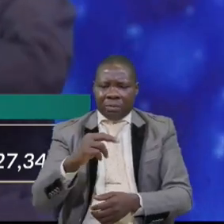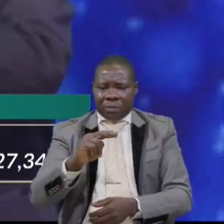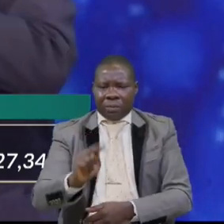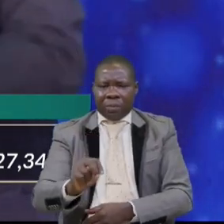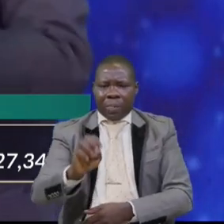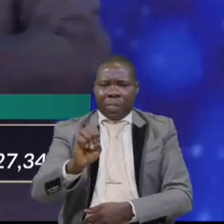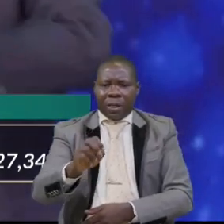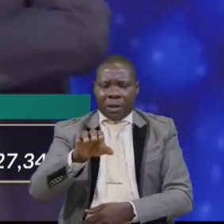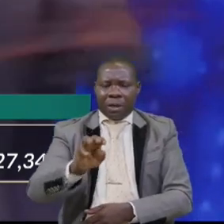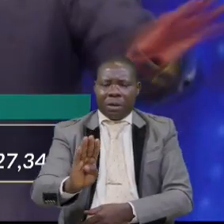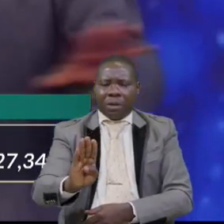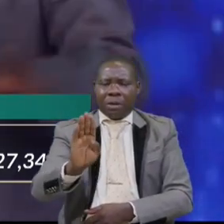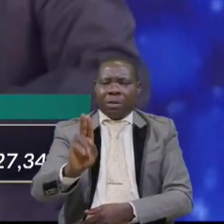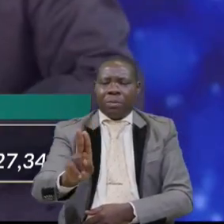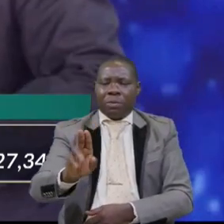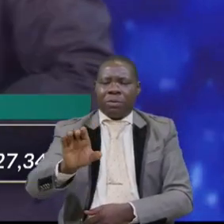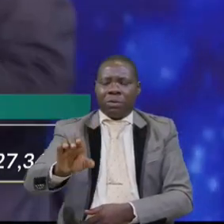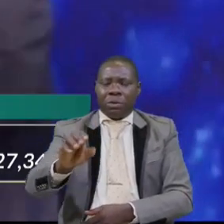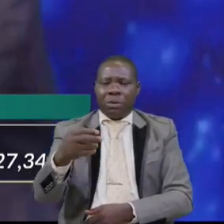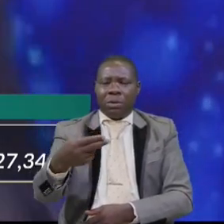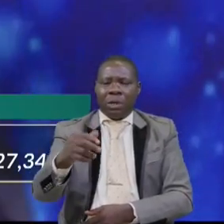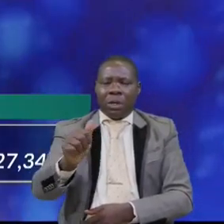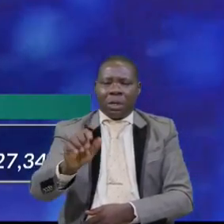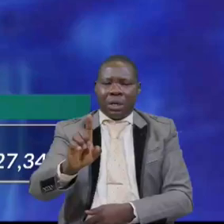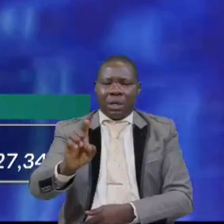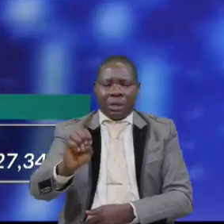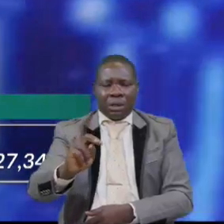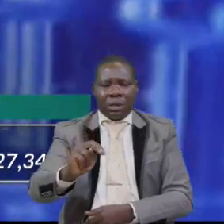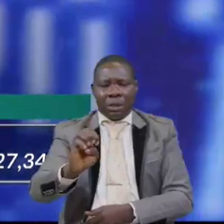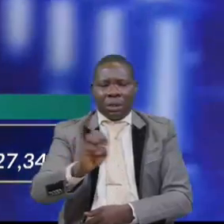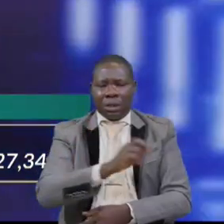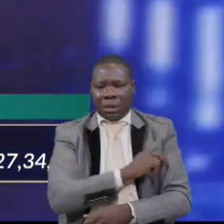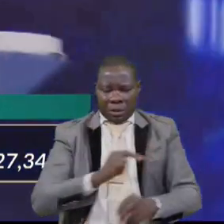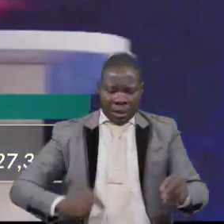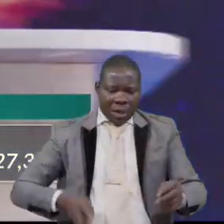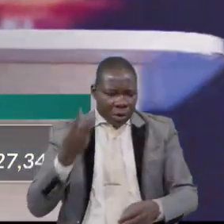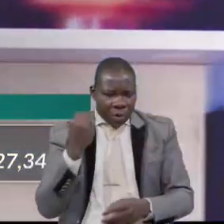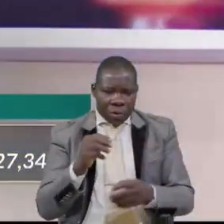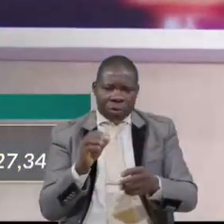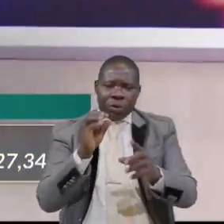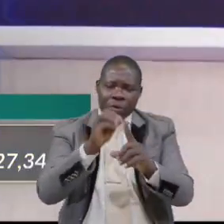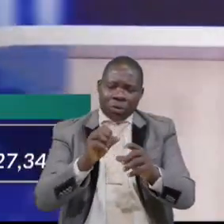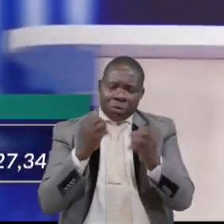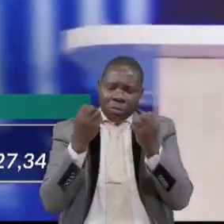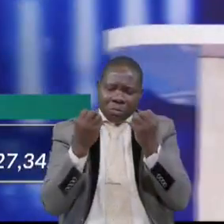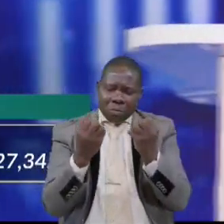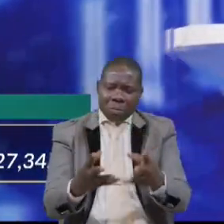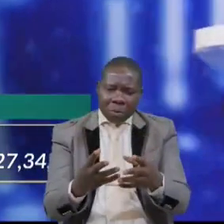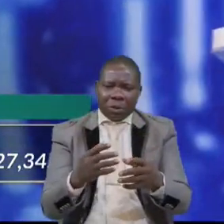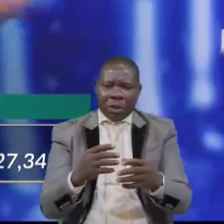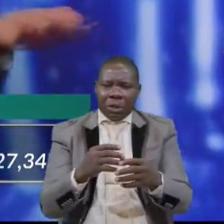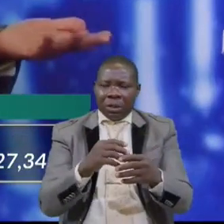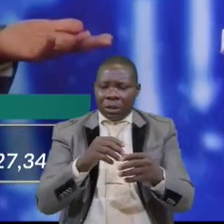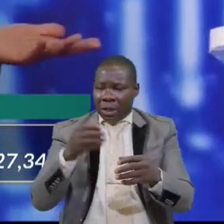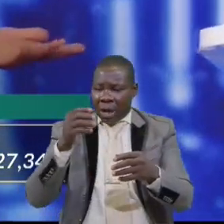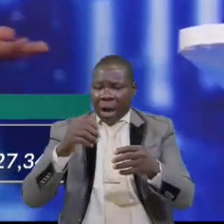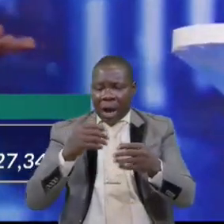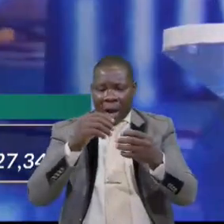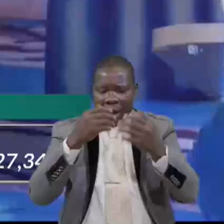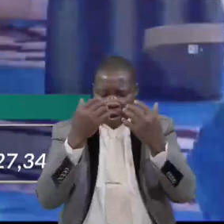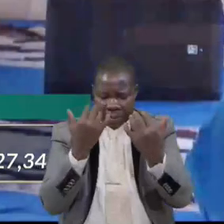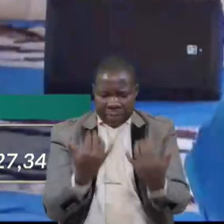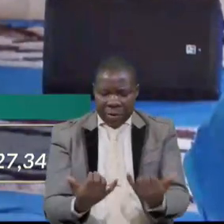trop visible comme personnage devant tout le monde. Ils apprenaient ses matières, il a changé leur nom.